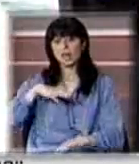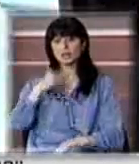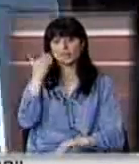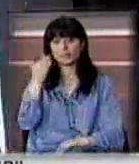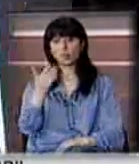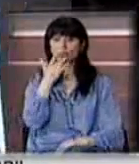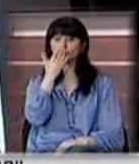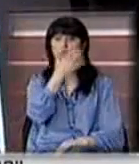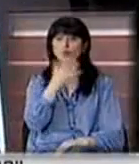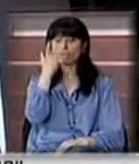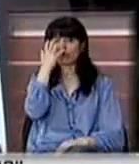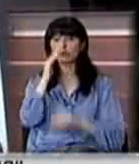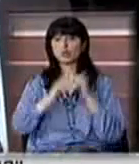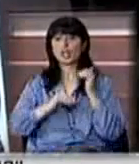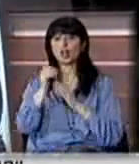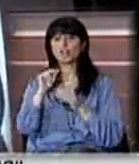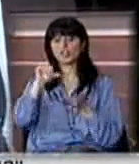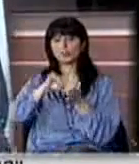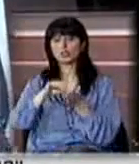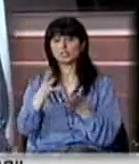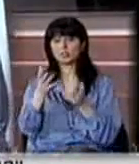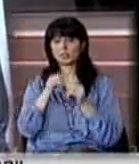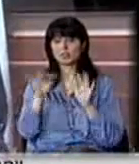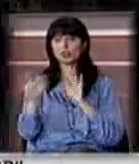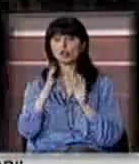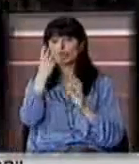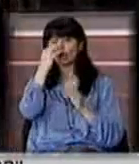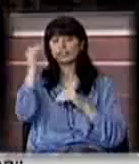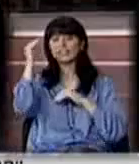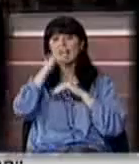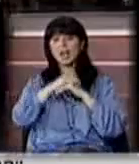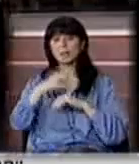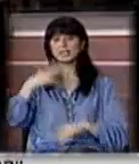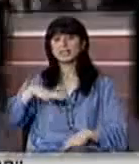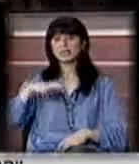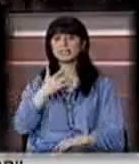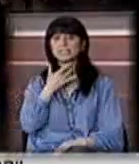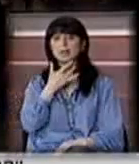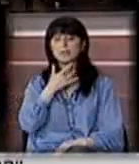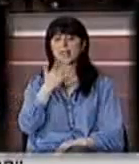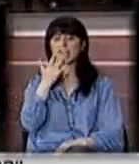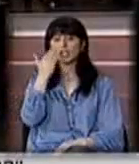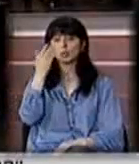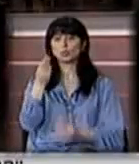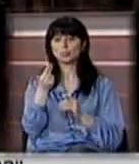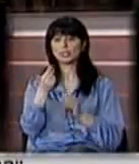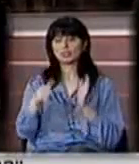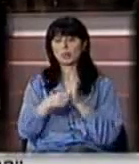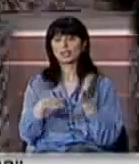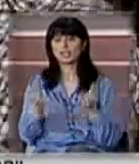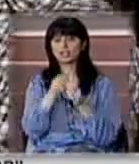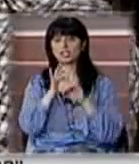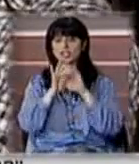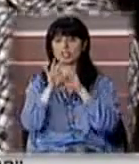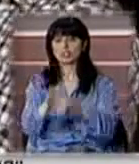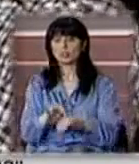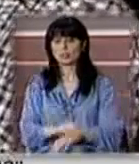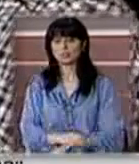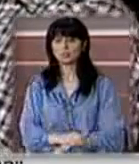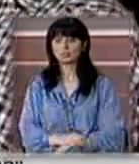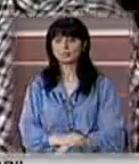და უცხომა ფოტოხელოვანმა მიიღო მონაწილეობა. ღონისძიება ფოტოგრაფიის ღამე თბილისის მერის ტექნიკური და ფინანსური ხარდაჭერით